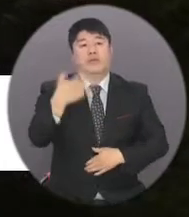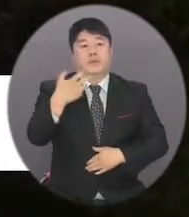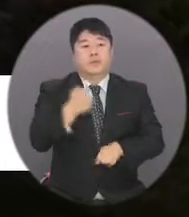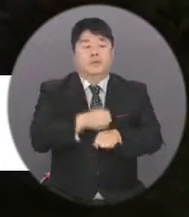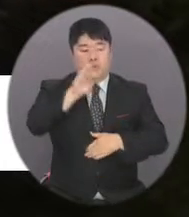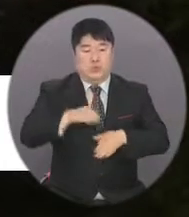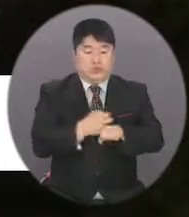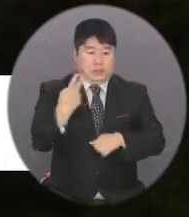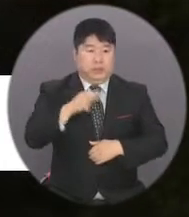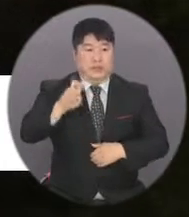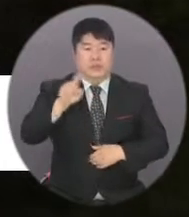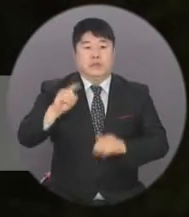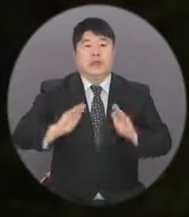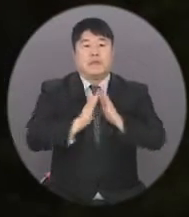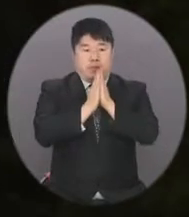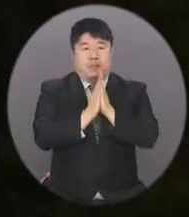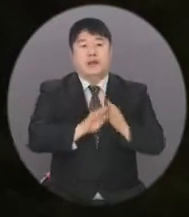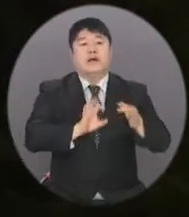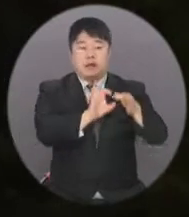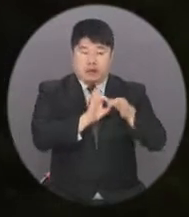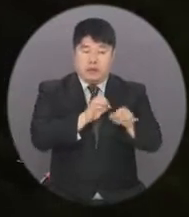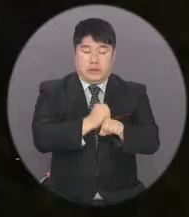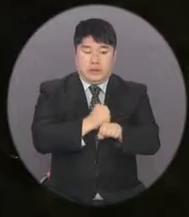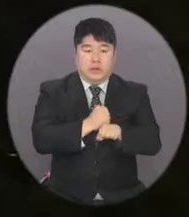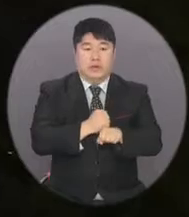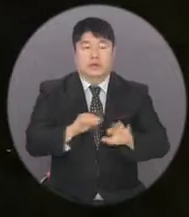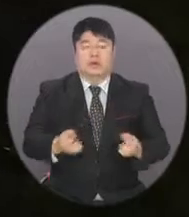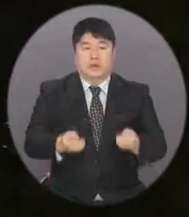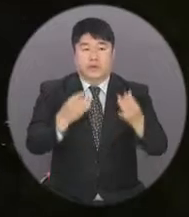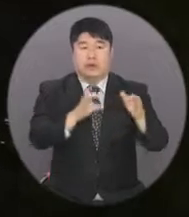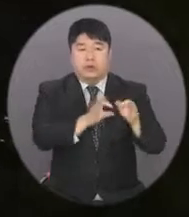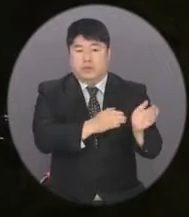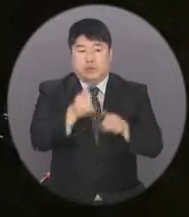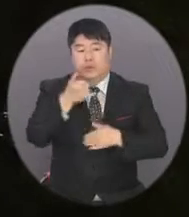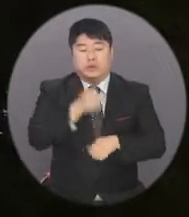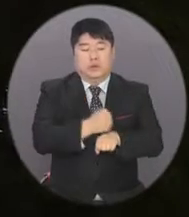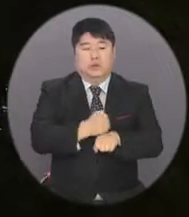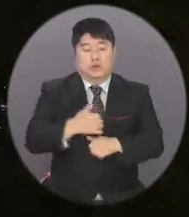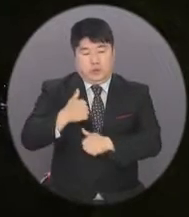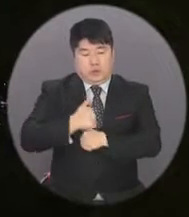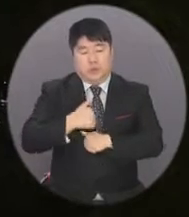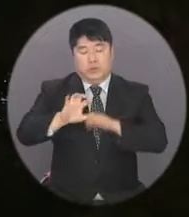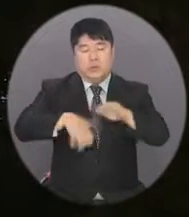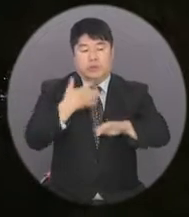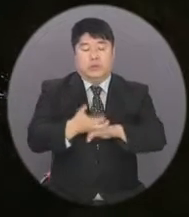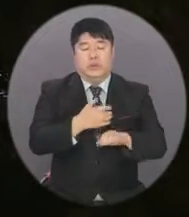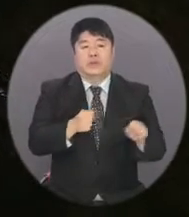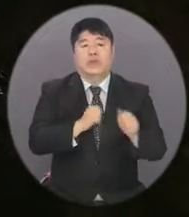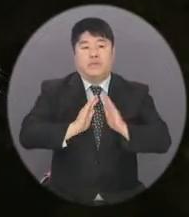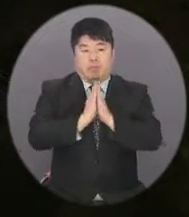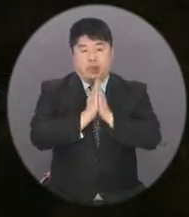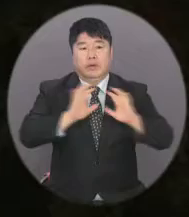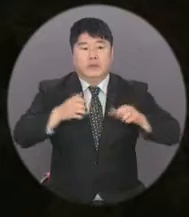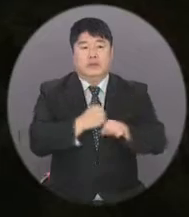광주와 2021년 미얀마가 연결된다는 내용의 연극이 준비됐는데요. 군부 쿠데타에 대항해 민주화운동을 펼치는 미얀마